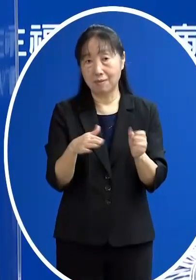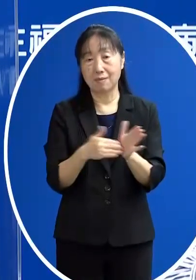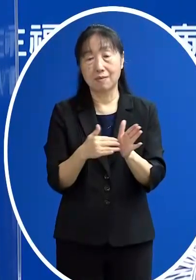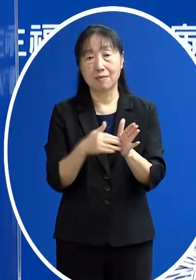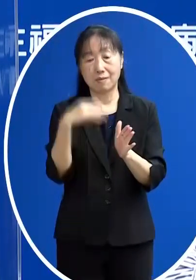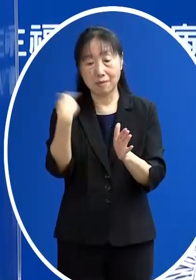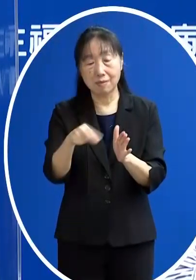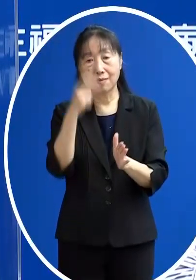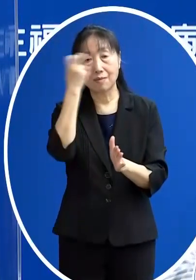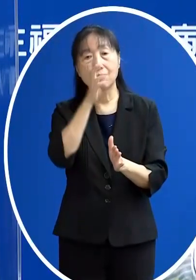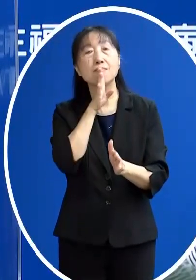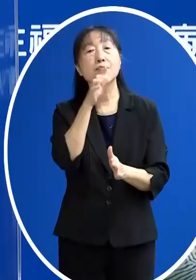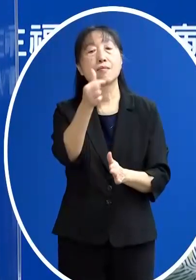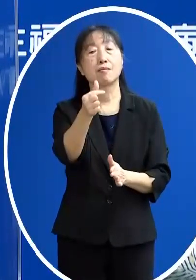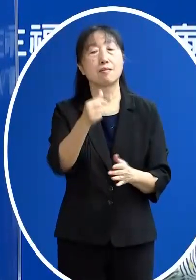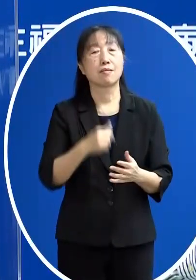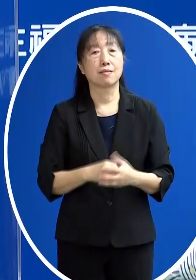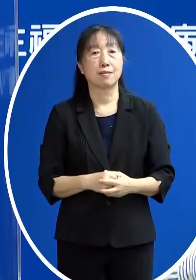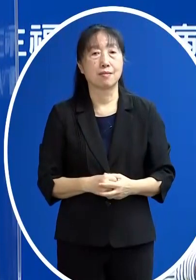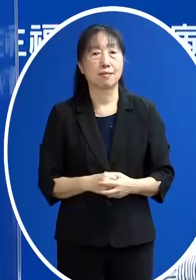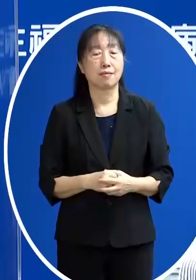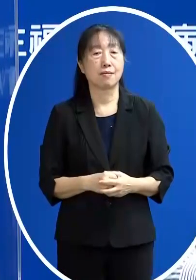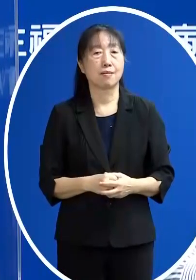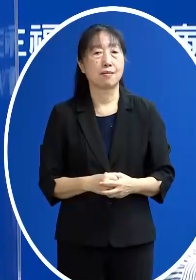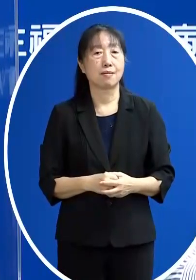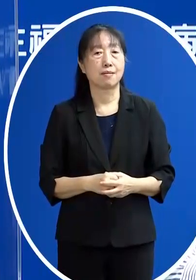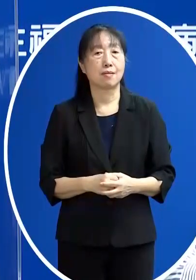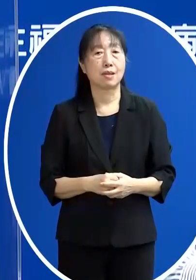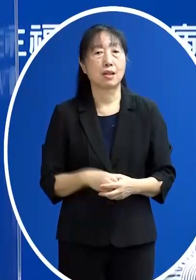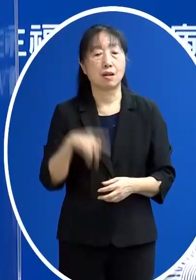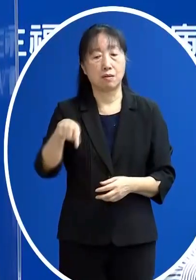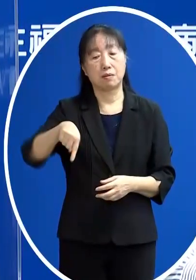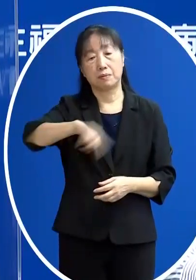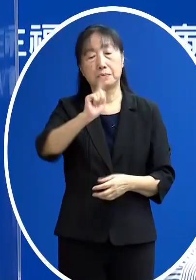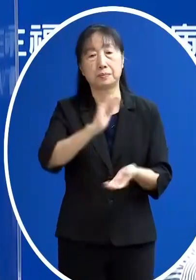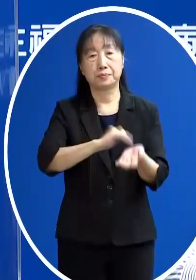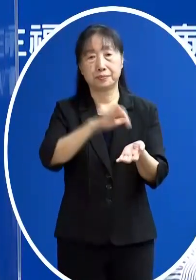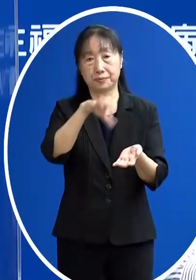满，那检验是阳性哈，那要记哈，就可能到医院里面去。